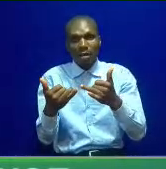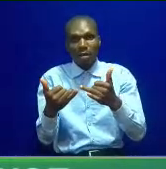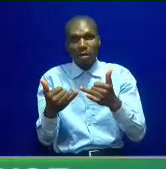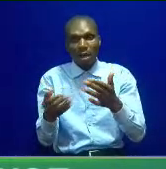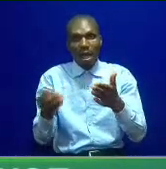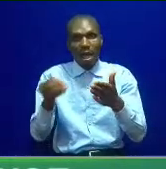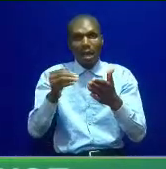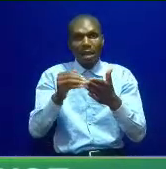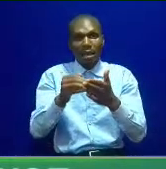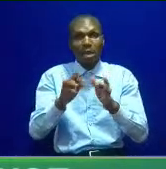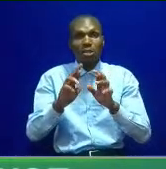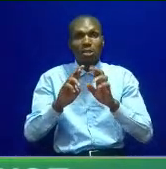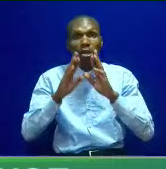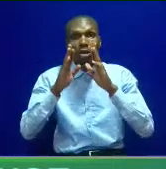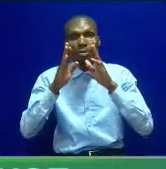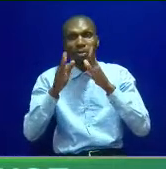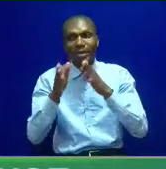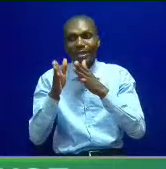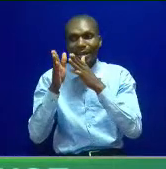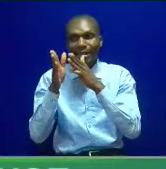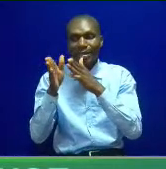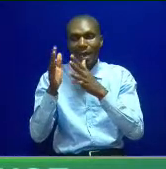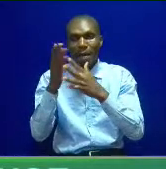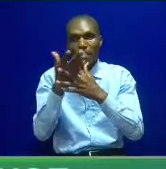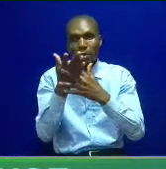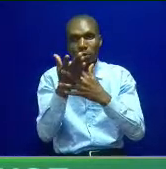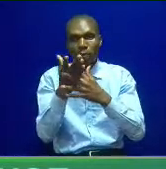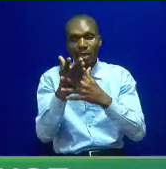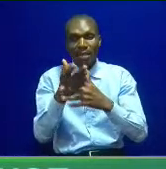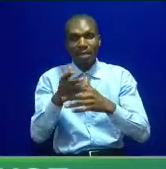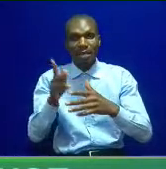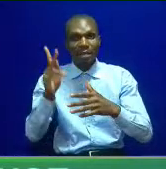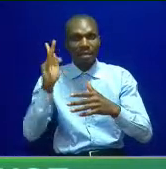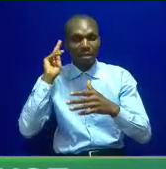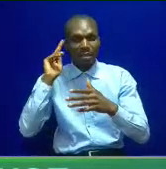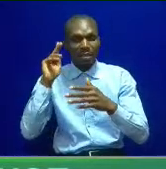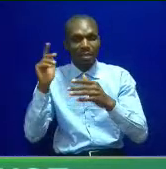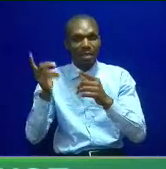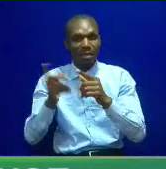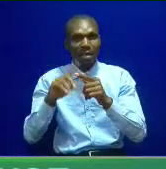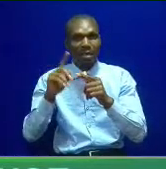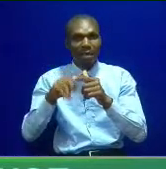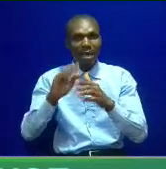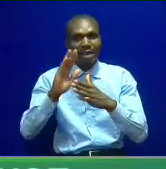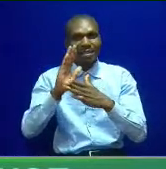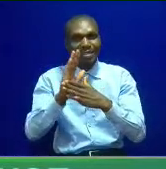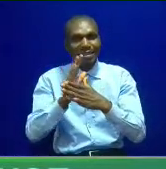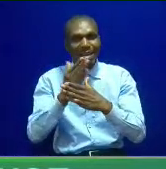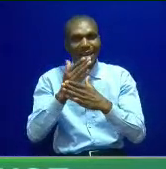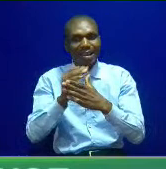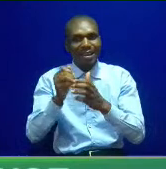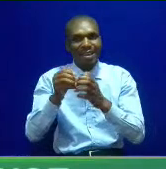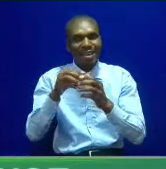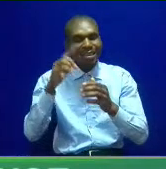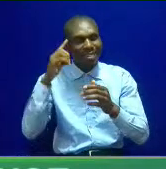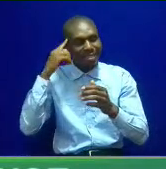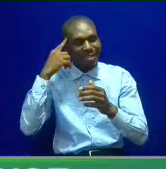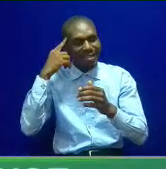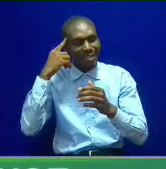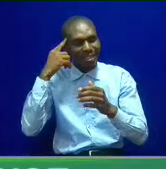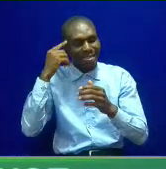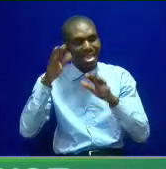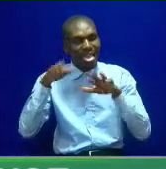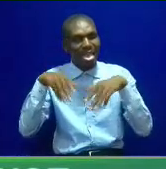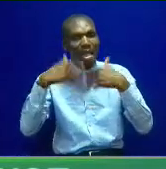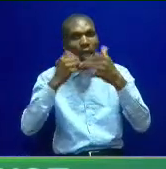igo Brighton Makoli no ara subo gatagati bwo mochebo songo asago sangere libirengero libya ba Kenya ngana ki